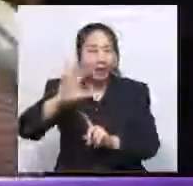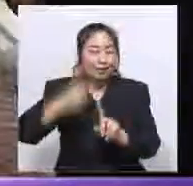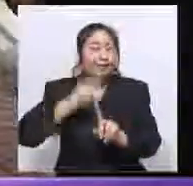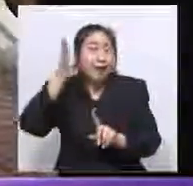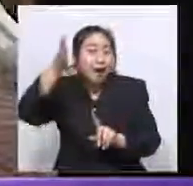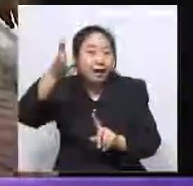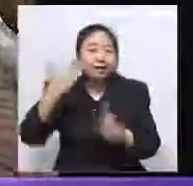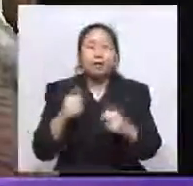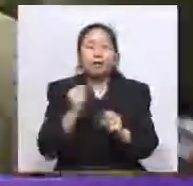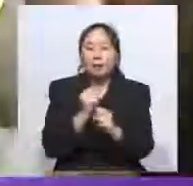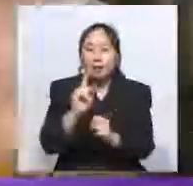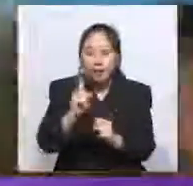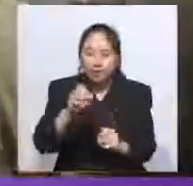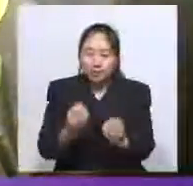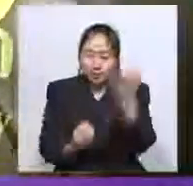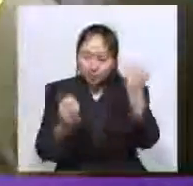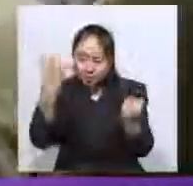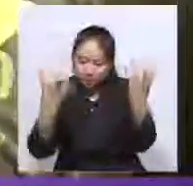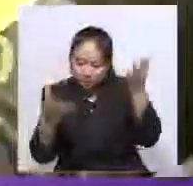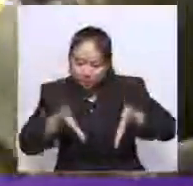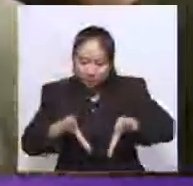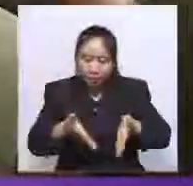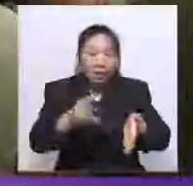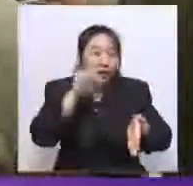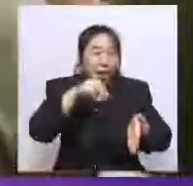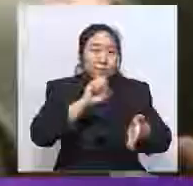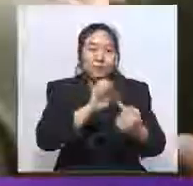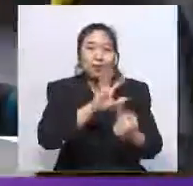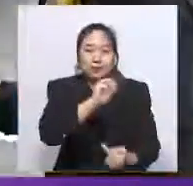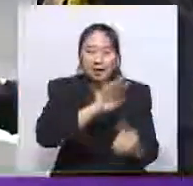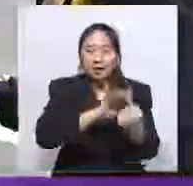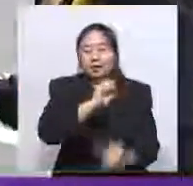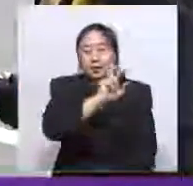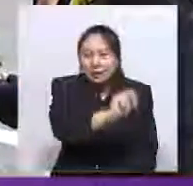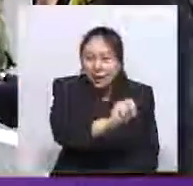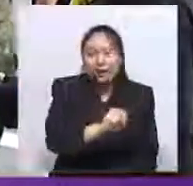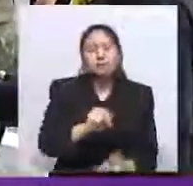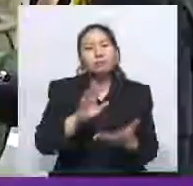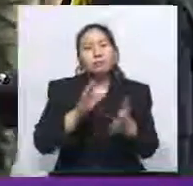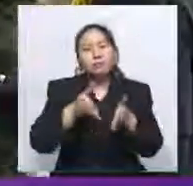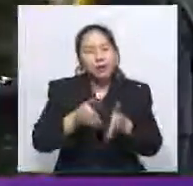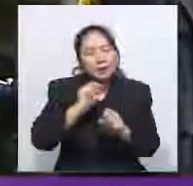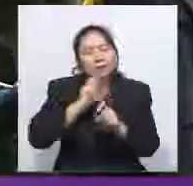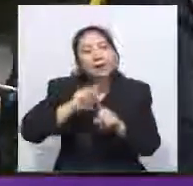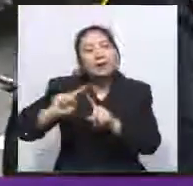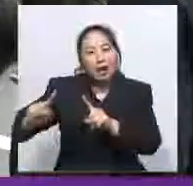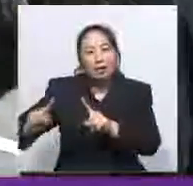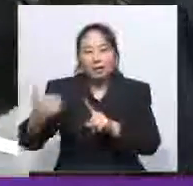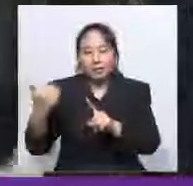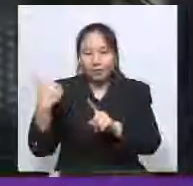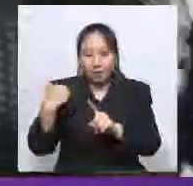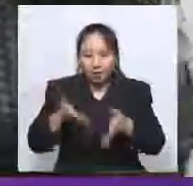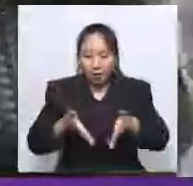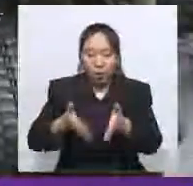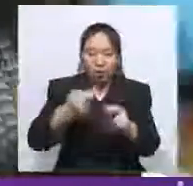โดยบำเพ็ญประโยชน์ปรับปรุงภูมิทัศน์คลองสามเสนบึงมักกะสันคูน้ำริมถนนคูน้ำริมถนนวิภาวดีรังสิตแล้วก็ค